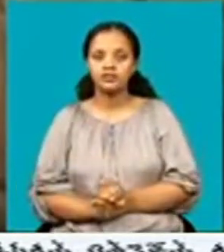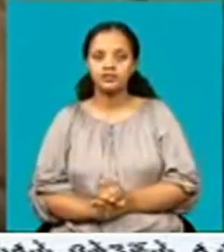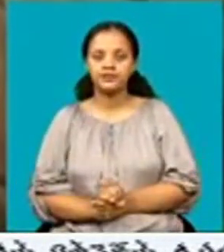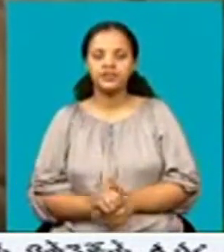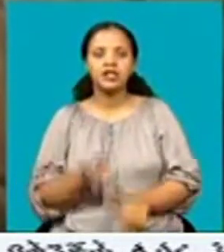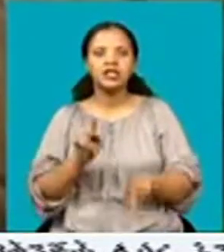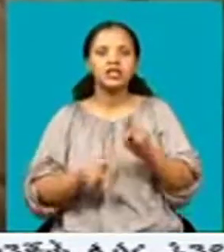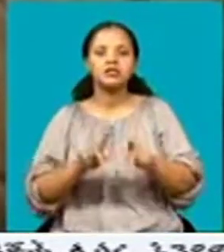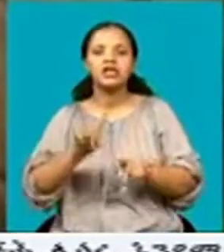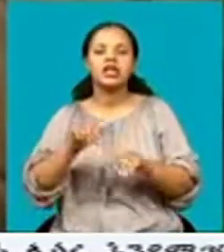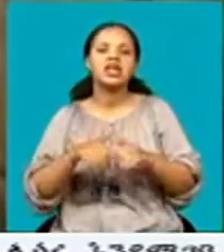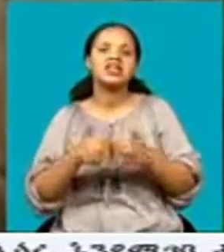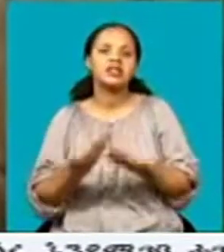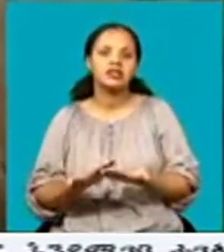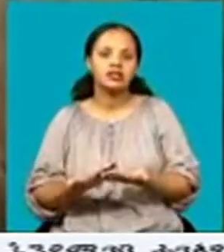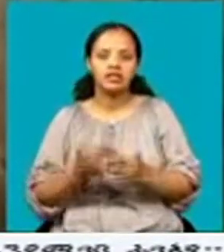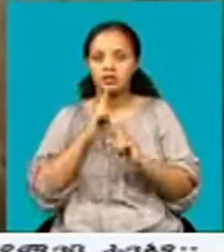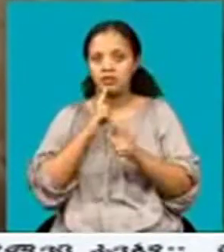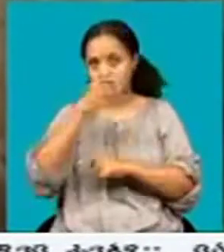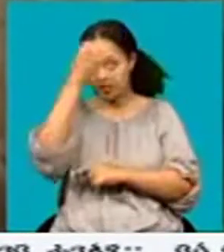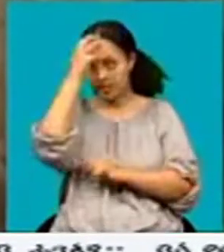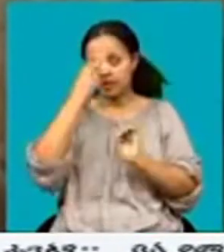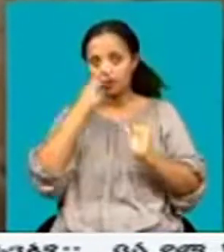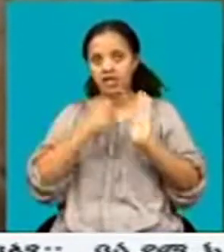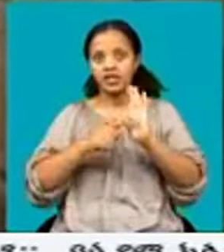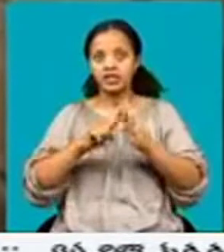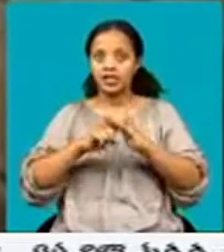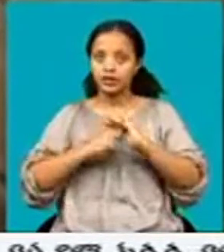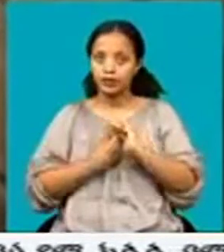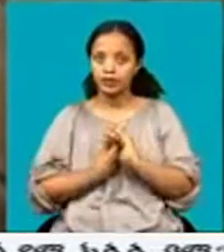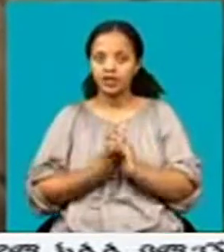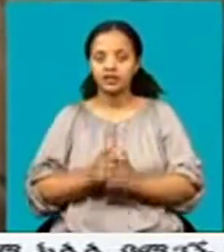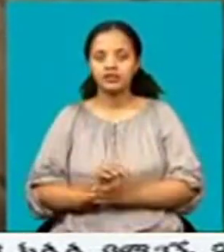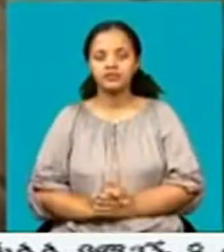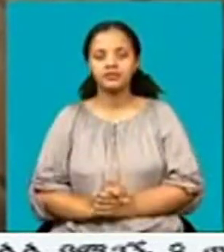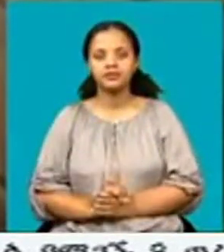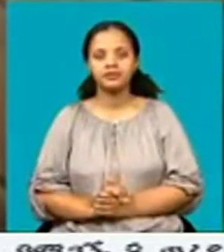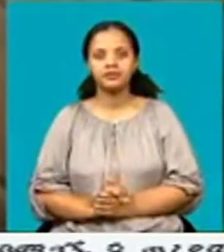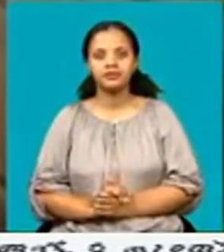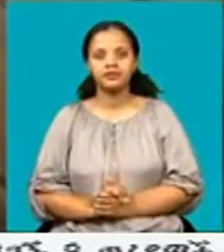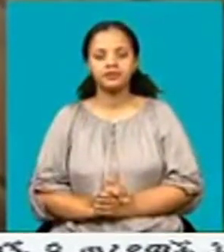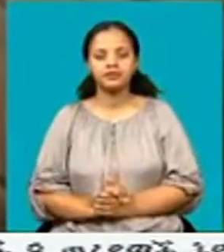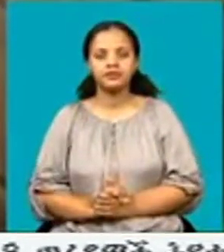የህዝብ ጥያቄ እንዴት እንደሚመለስ መንግስት ማሳየት ስለጀመረ